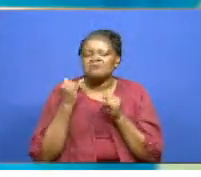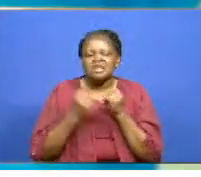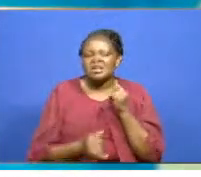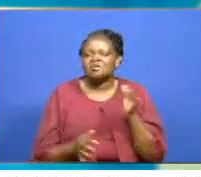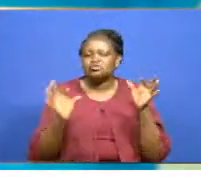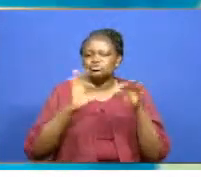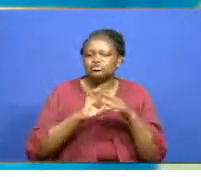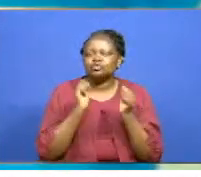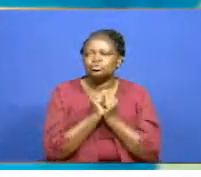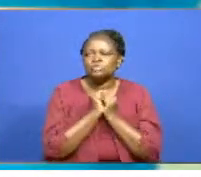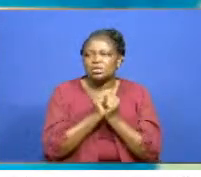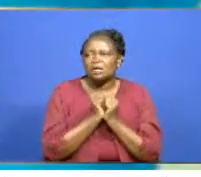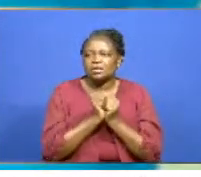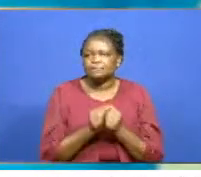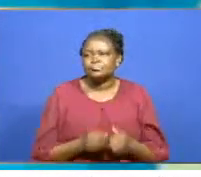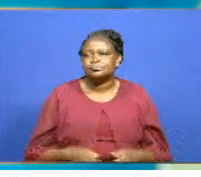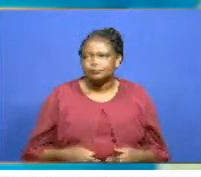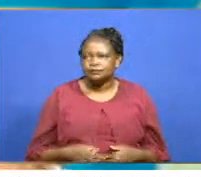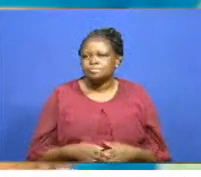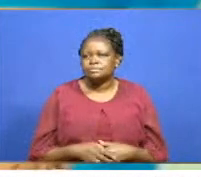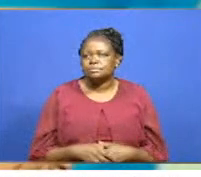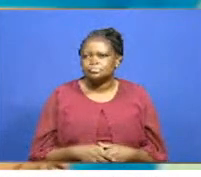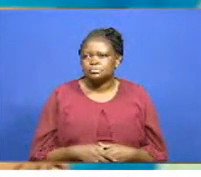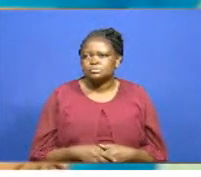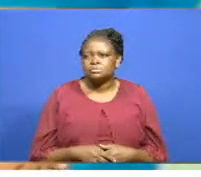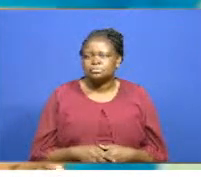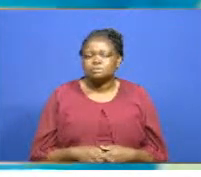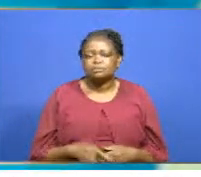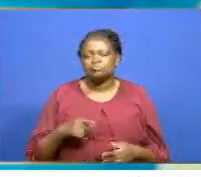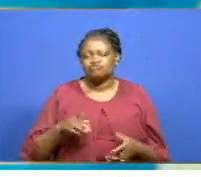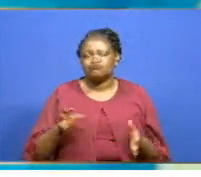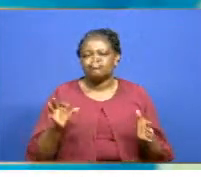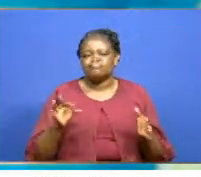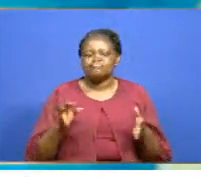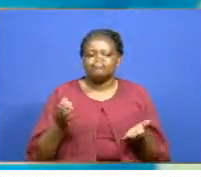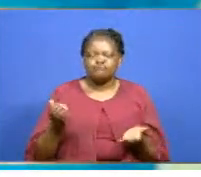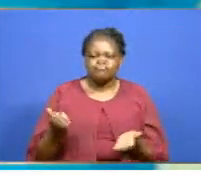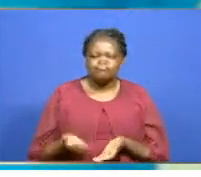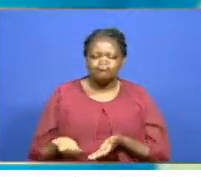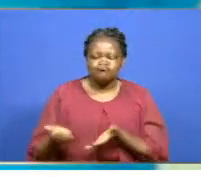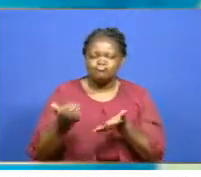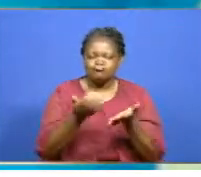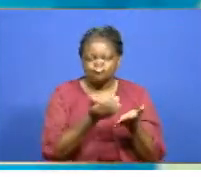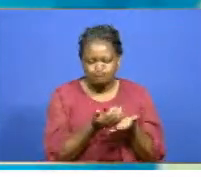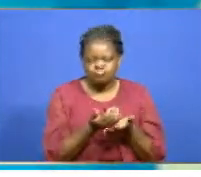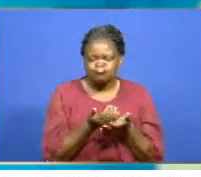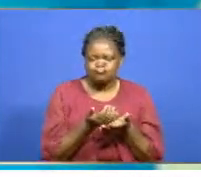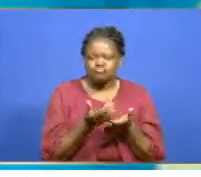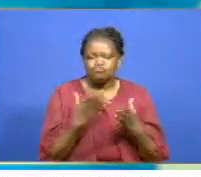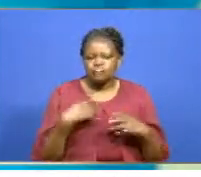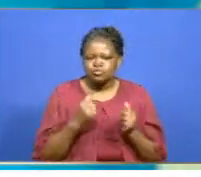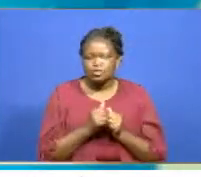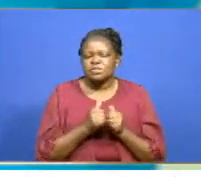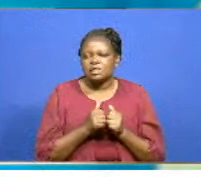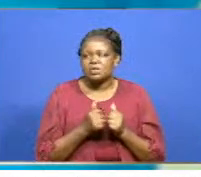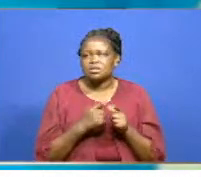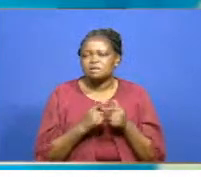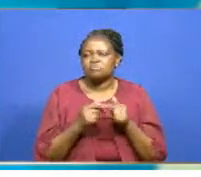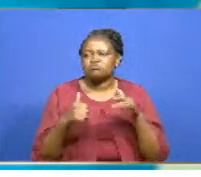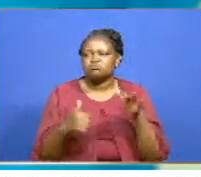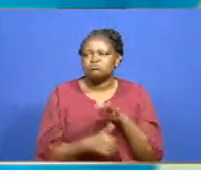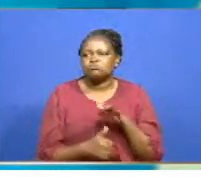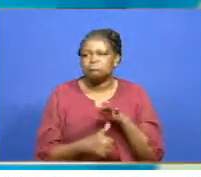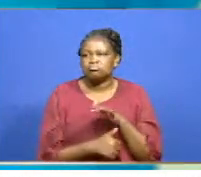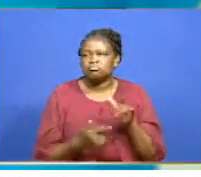huu Musalia Mudavadi kitu ambacho anafanya ni kuconsolidate base yake ikuwe chini yake. And then wakienda kuongea kama na